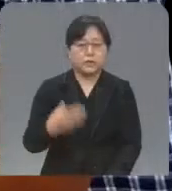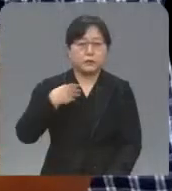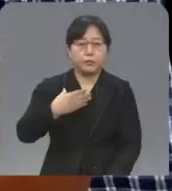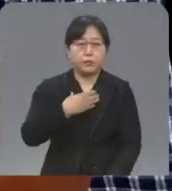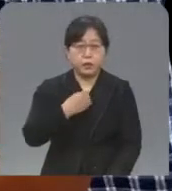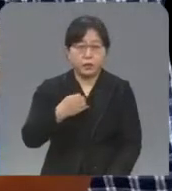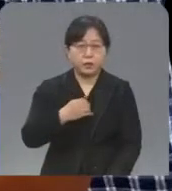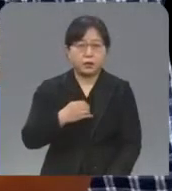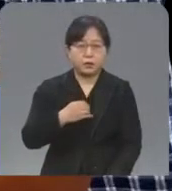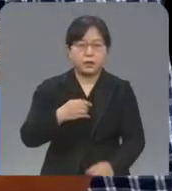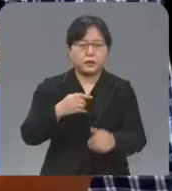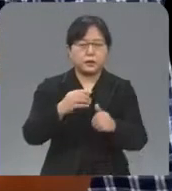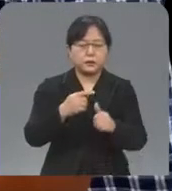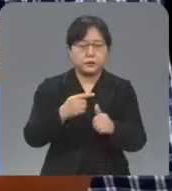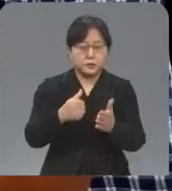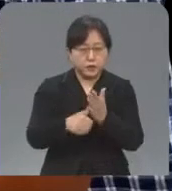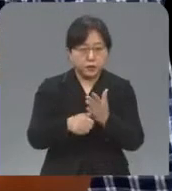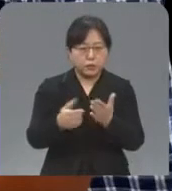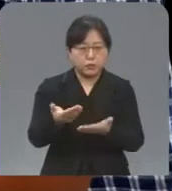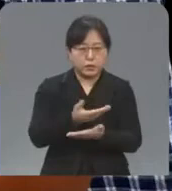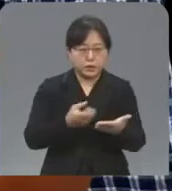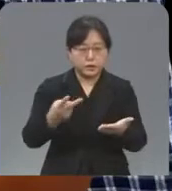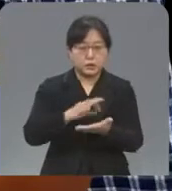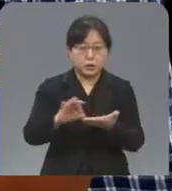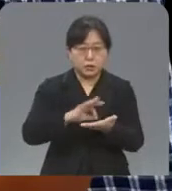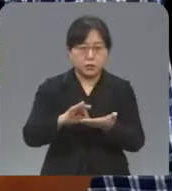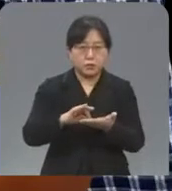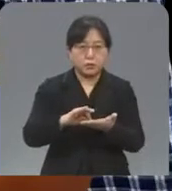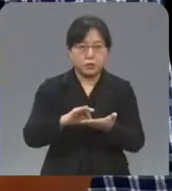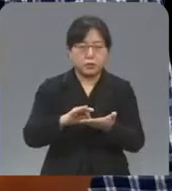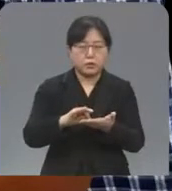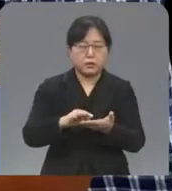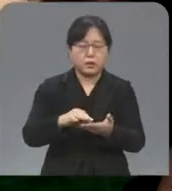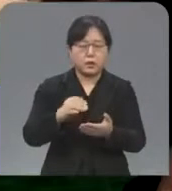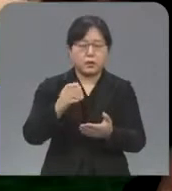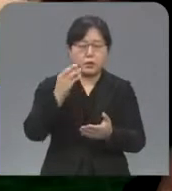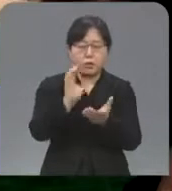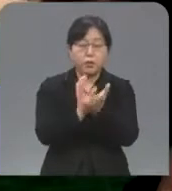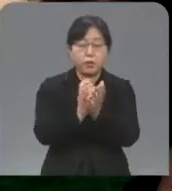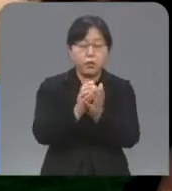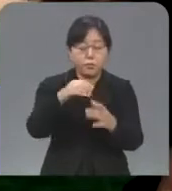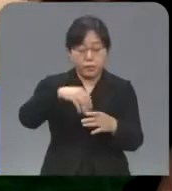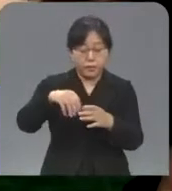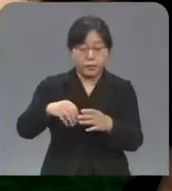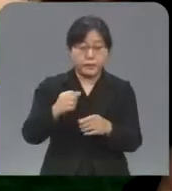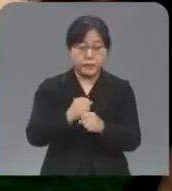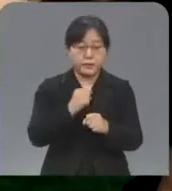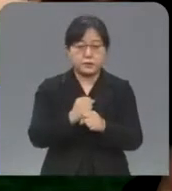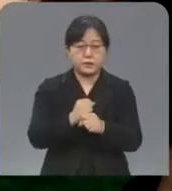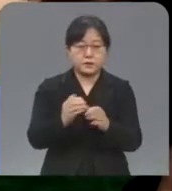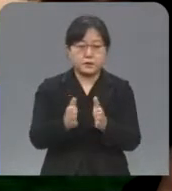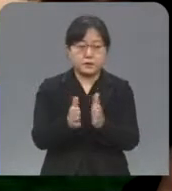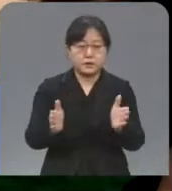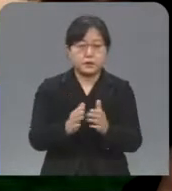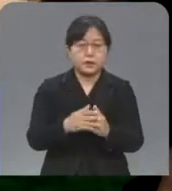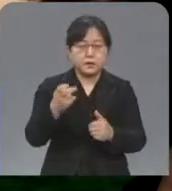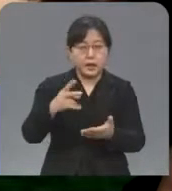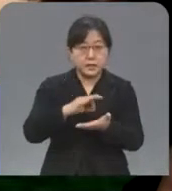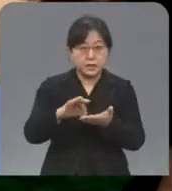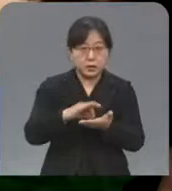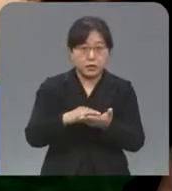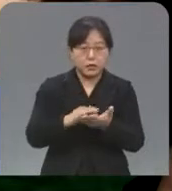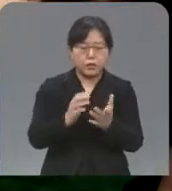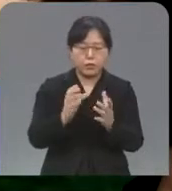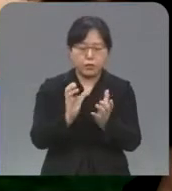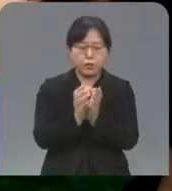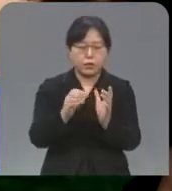무안군이 자연 순환을 통한 환경 보호를 위해 업사이클링 화분 만들기 전문 교육을 시행합니다. 업사이클링 화분